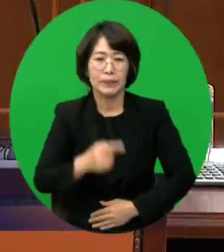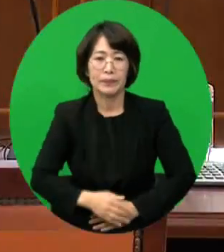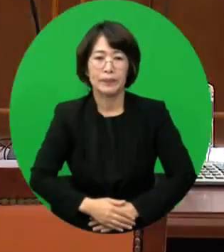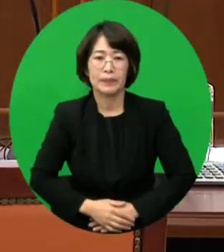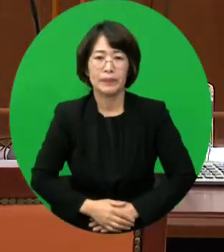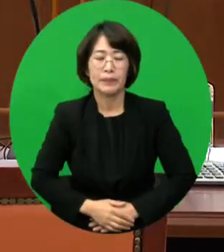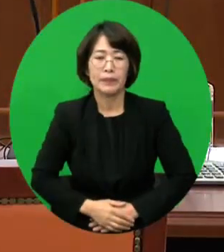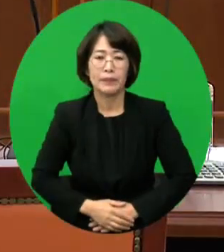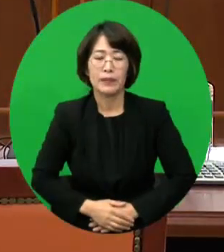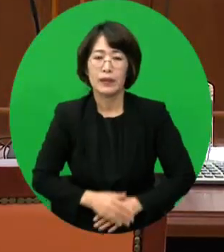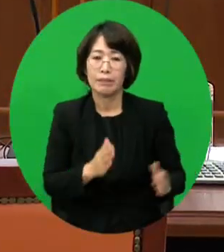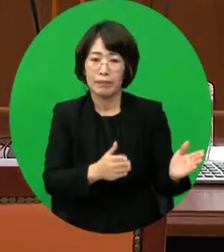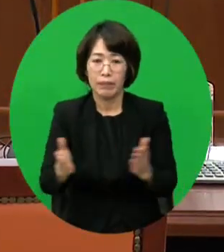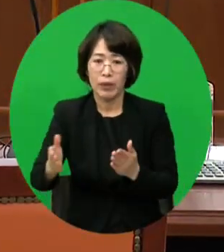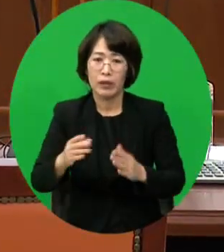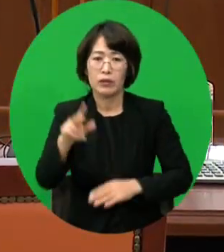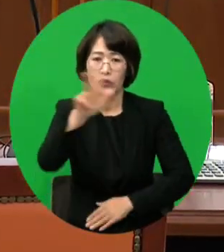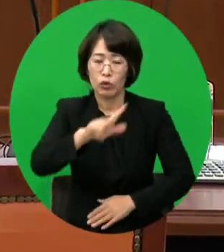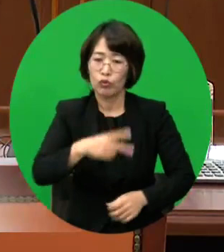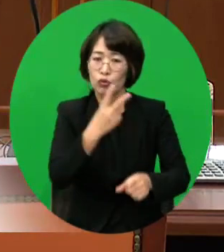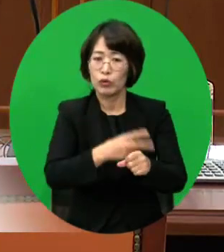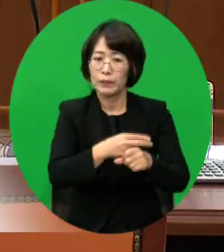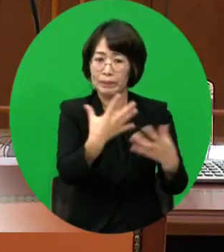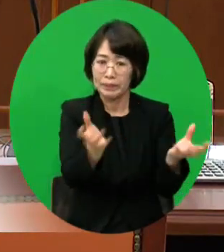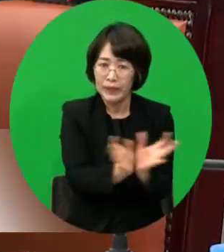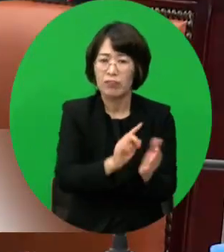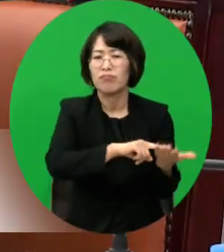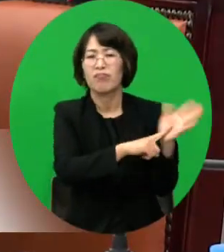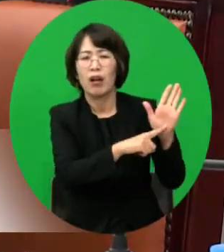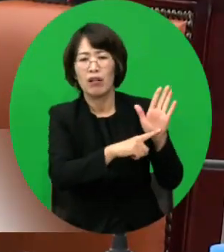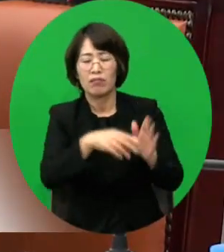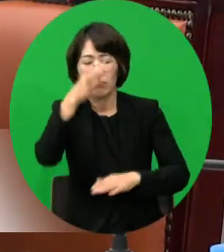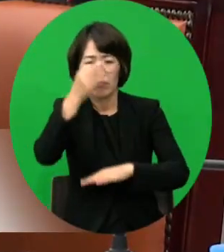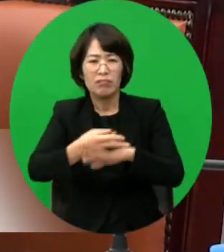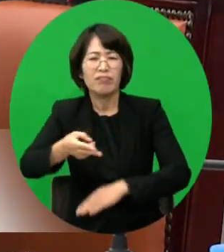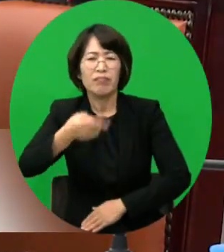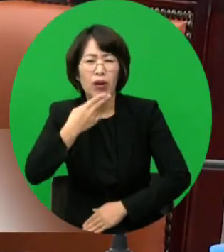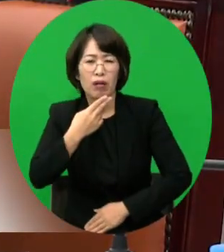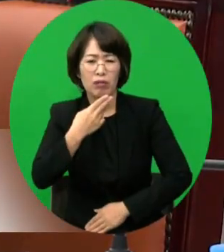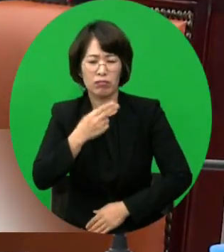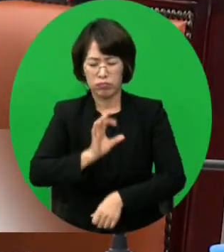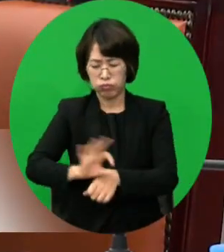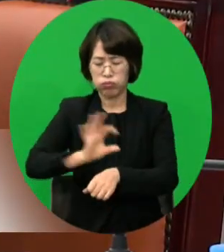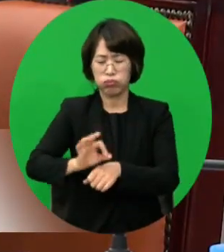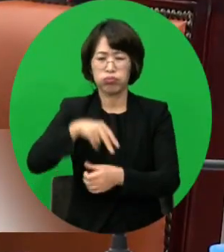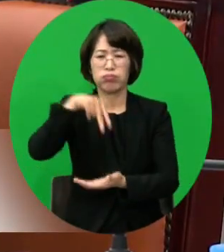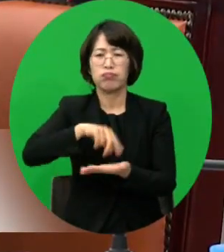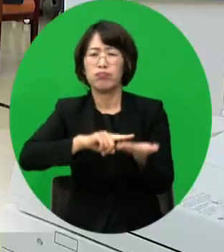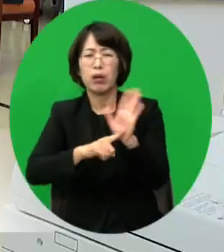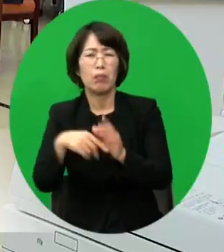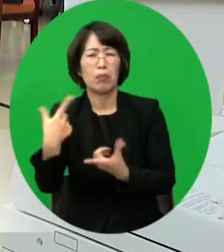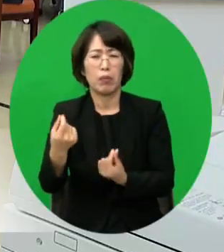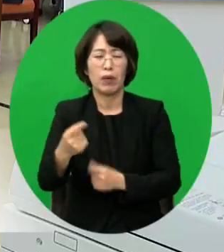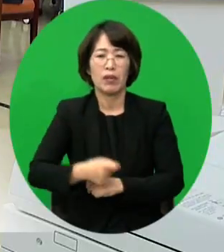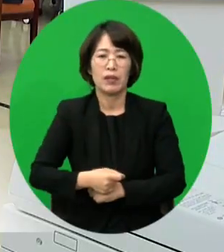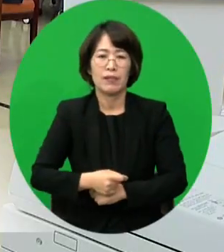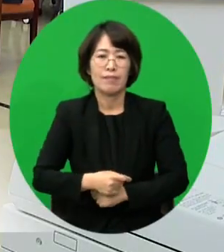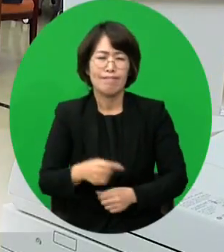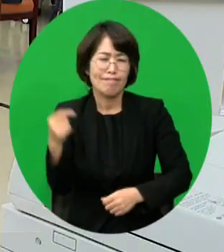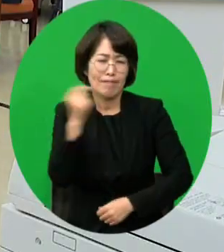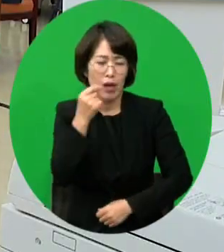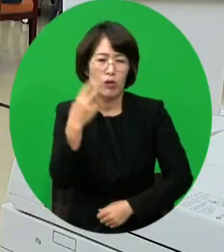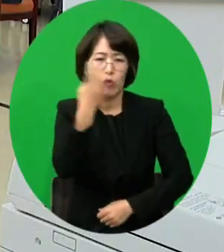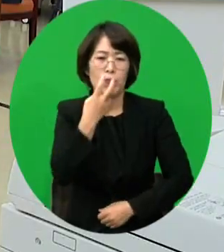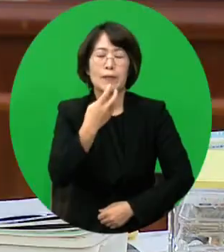네. 한편 전교조 등은 보도자료를 내고 사과는 없고 하나마나한 입장문 발표라며 철저한 조사를